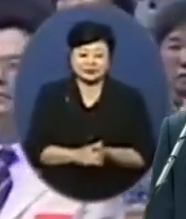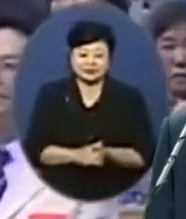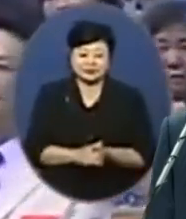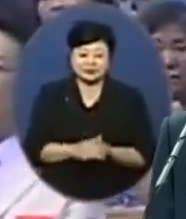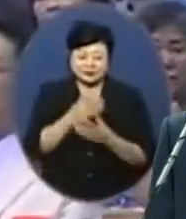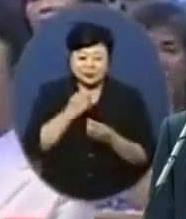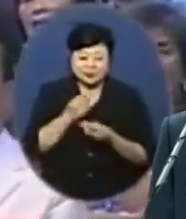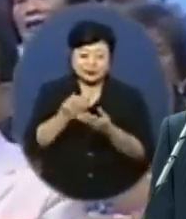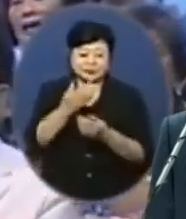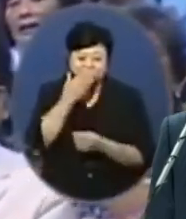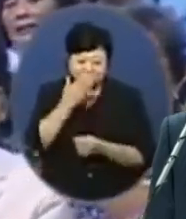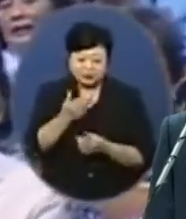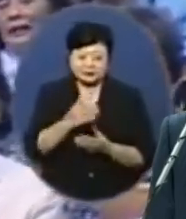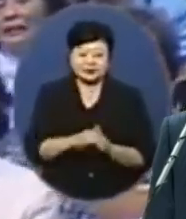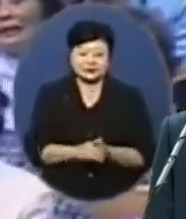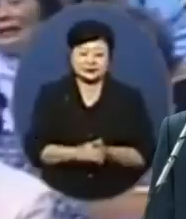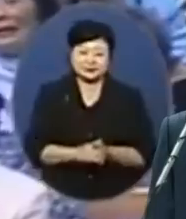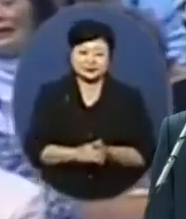축복을 받을 수 있습니다.